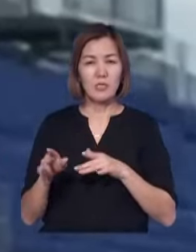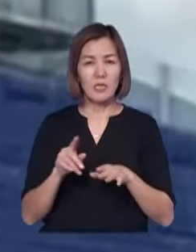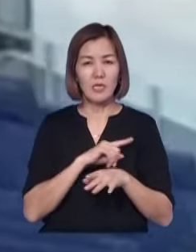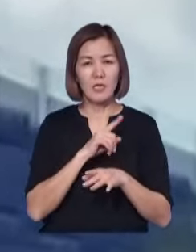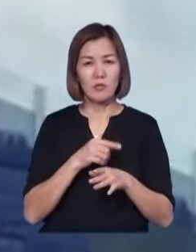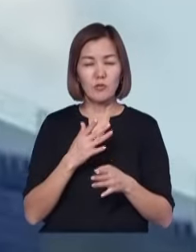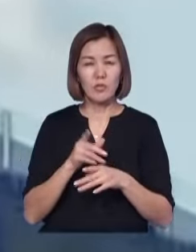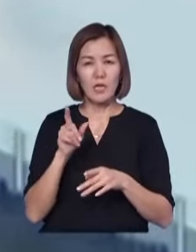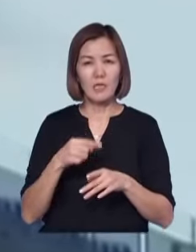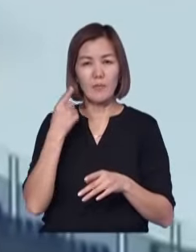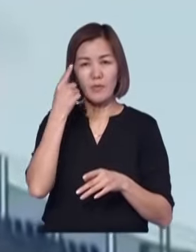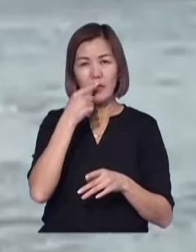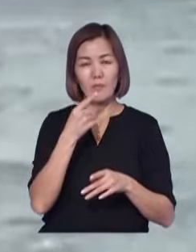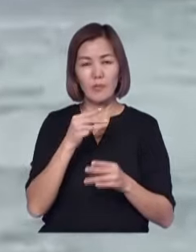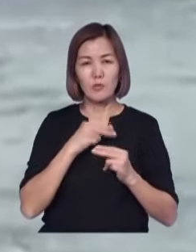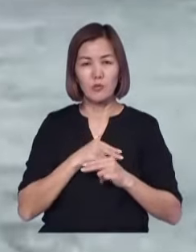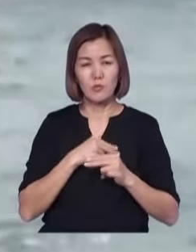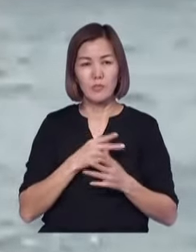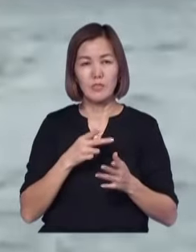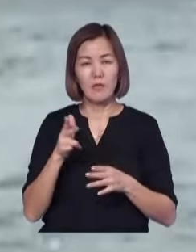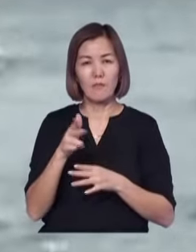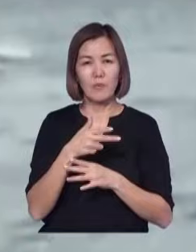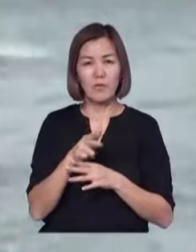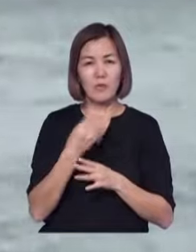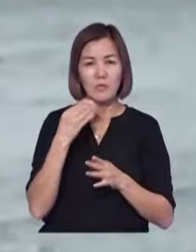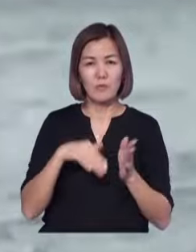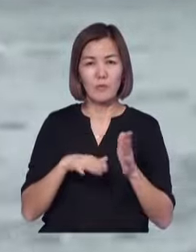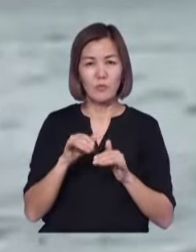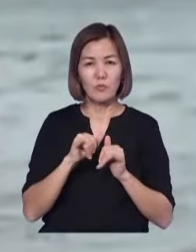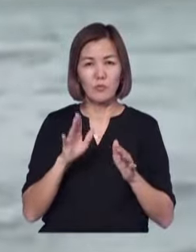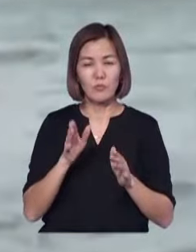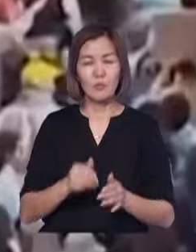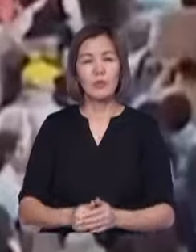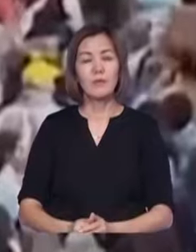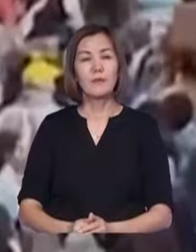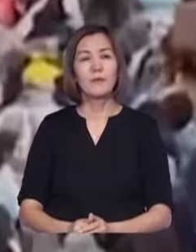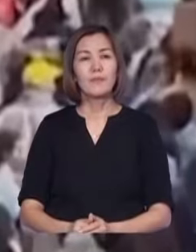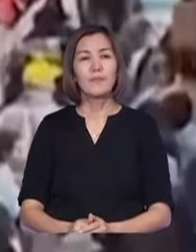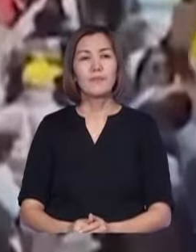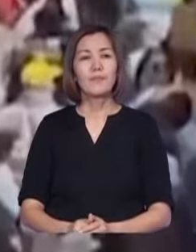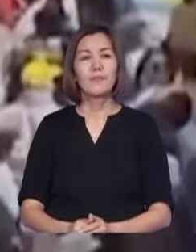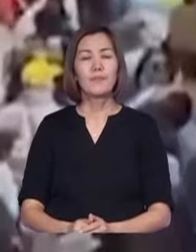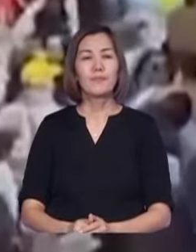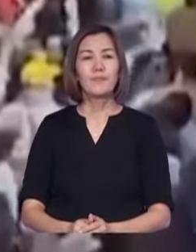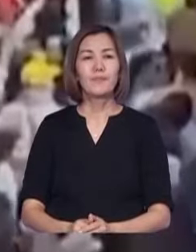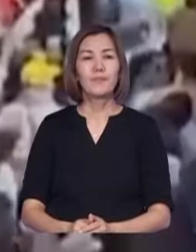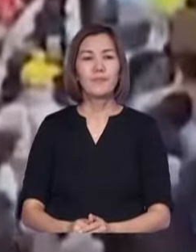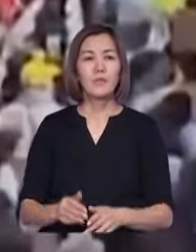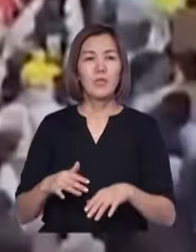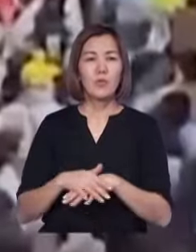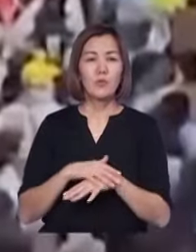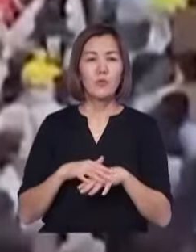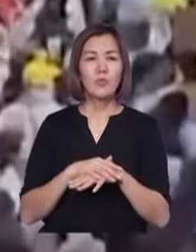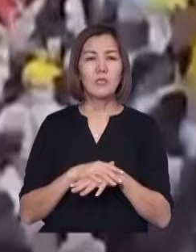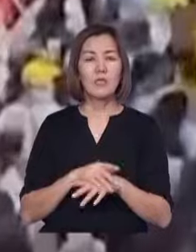Мәселен, адамның бет әлпеті арқылы жұмыс істейтін бейнекамералардың сапасын арттырады. Канар аралдарының тұрғындары туристерге